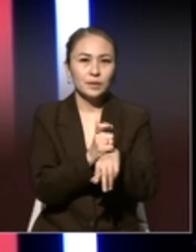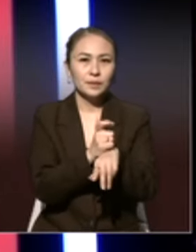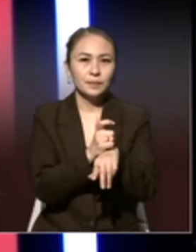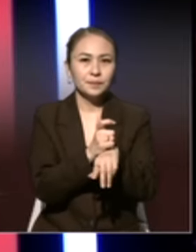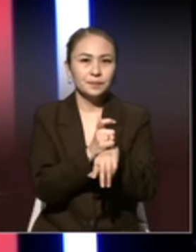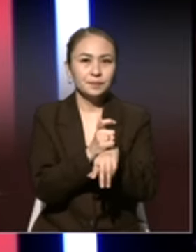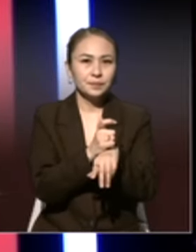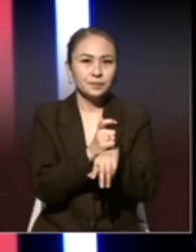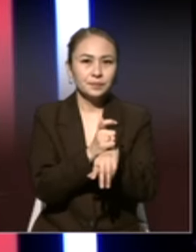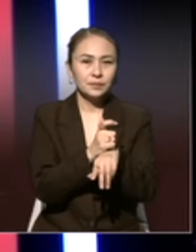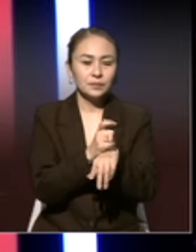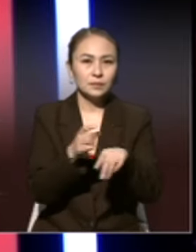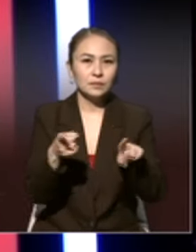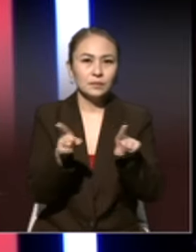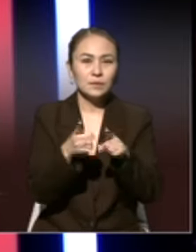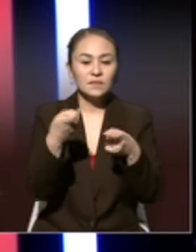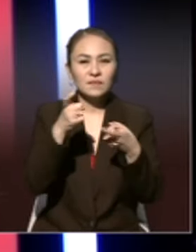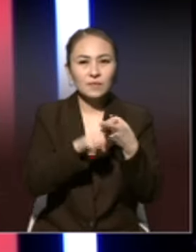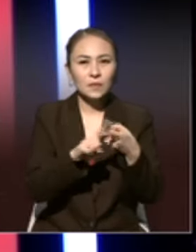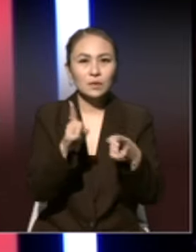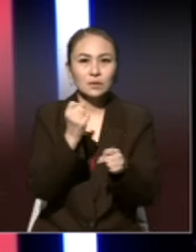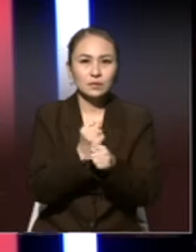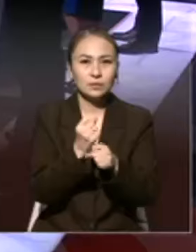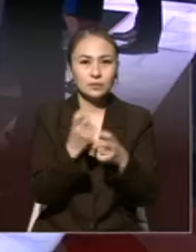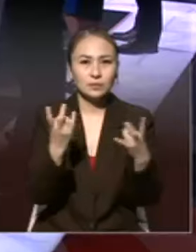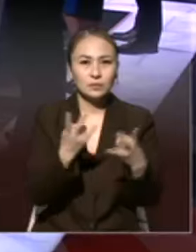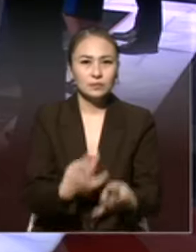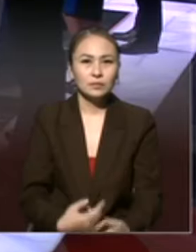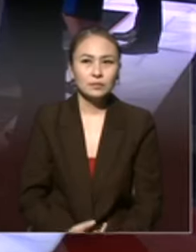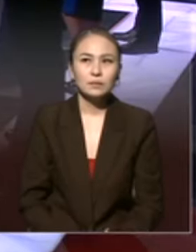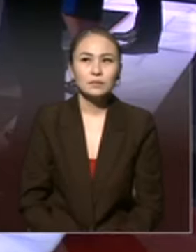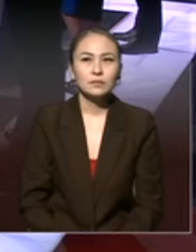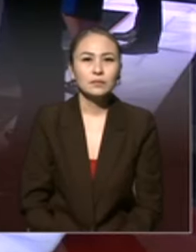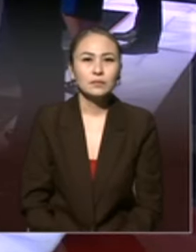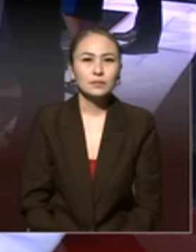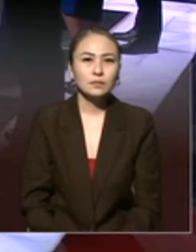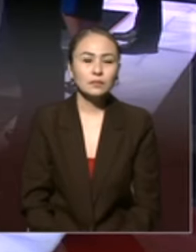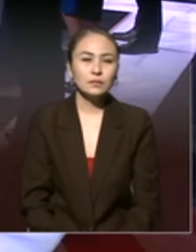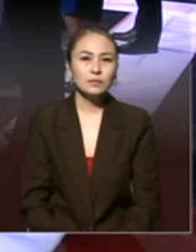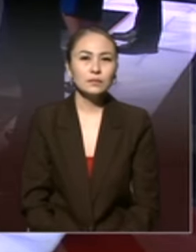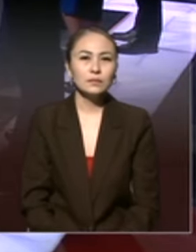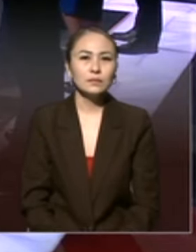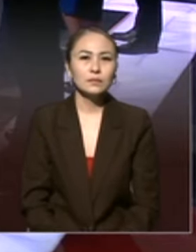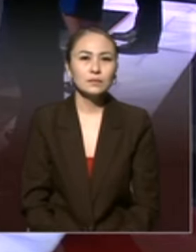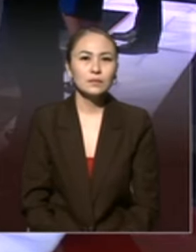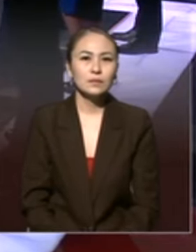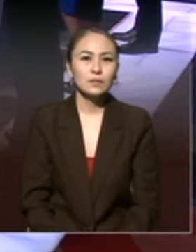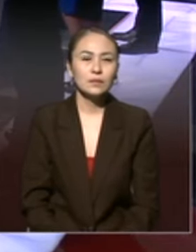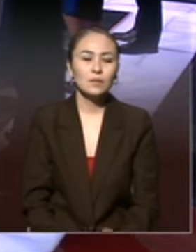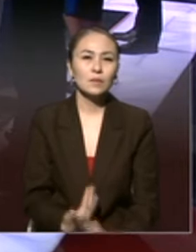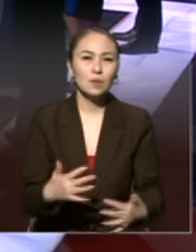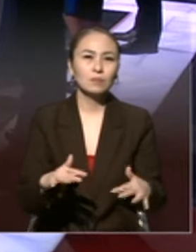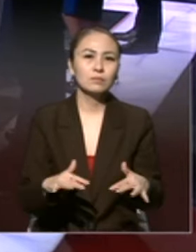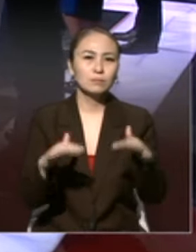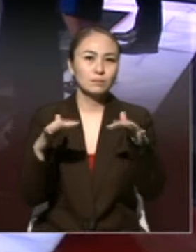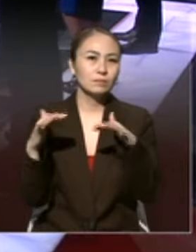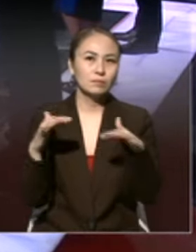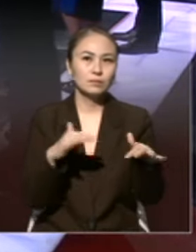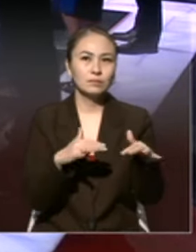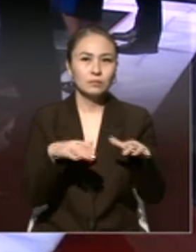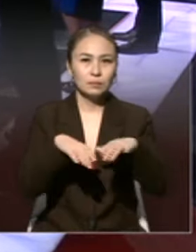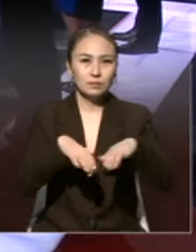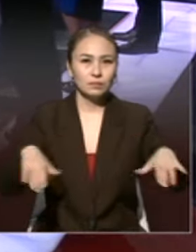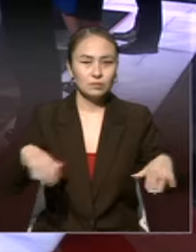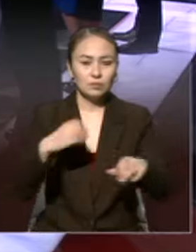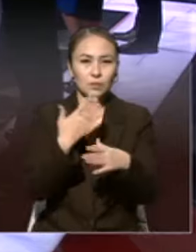дейді. Осы орайда не істеу керек? Жоқ, енді бұл енді жағанда енді топан су. Бұл енді оған қапшықтар көмектеспейді